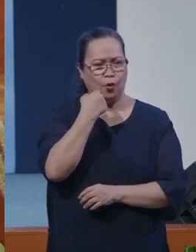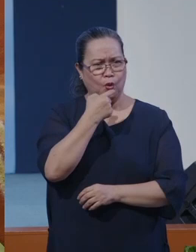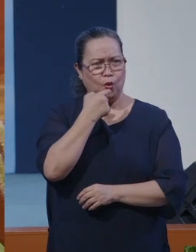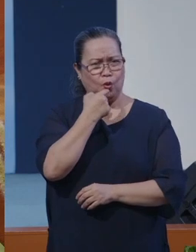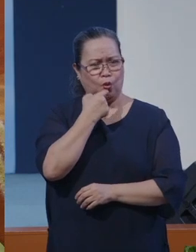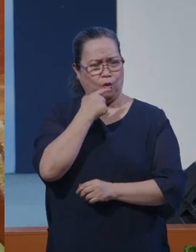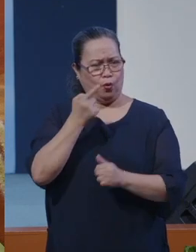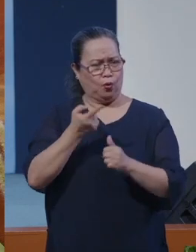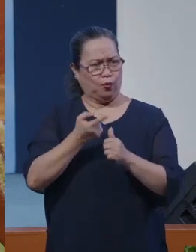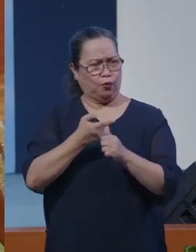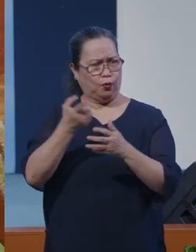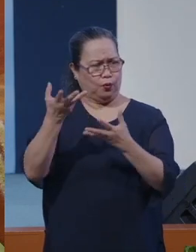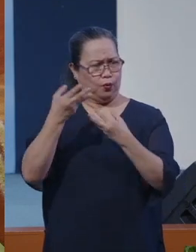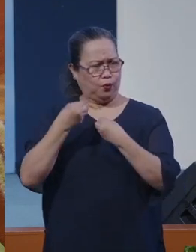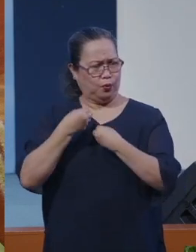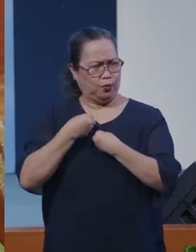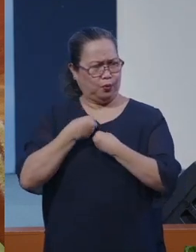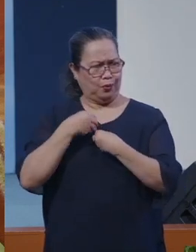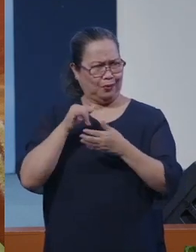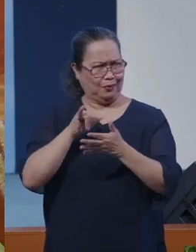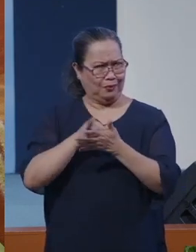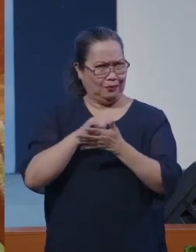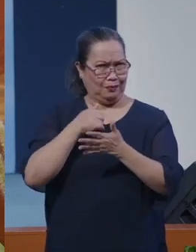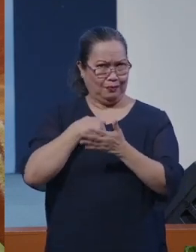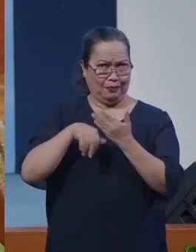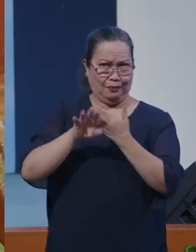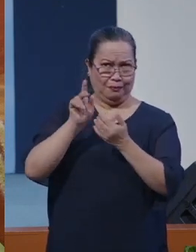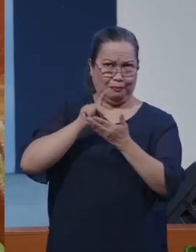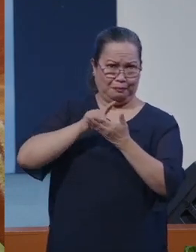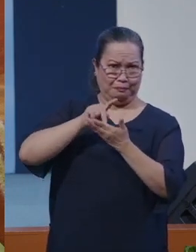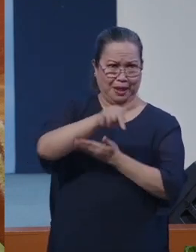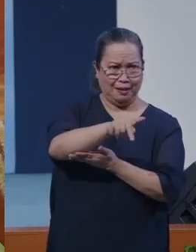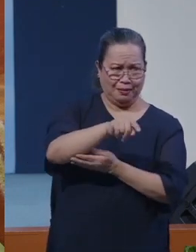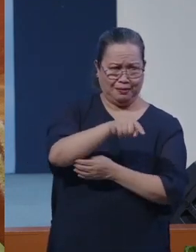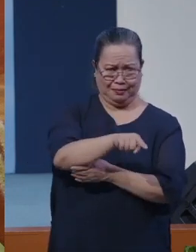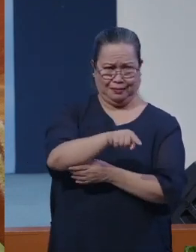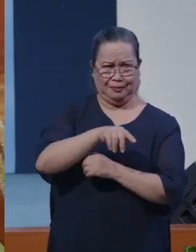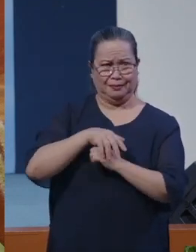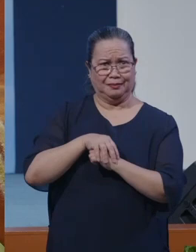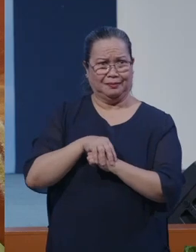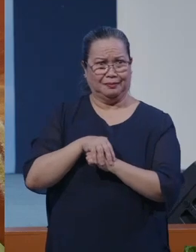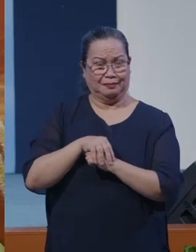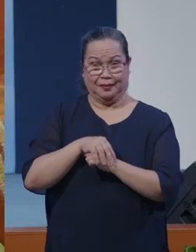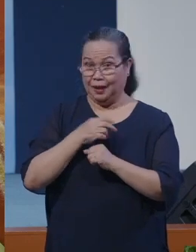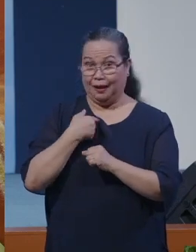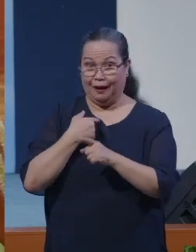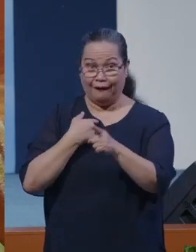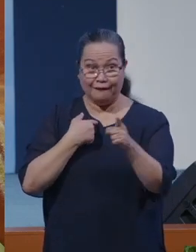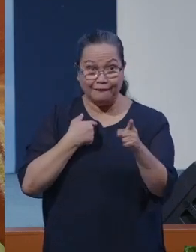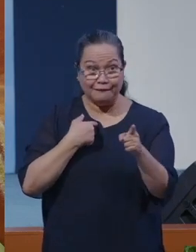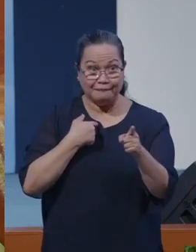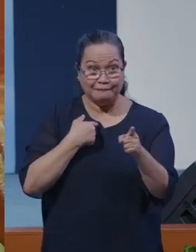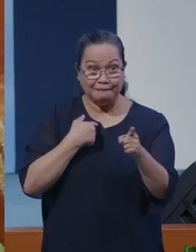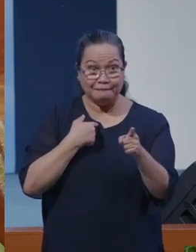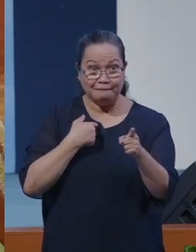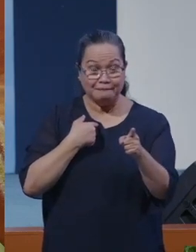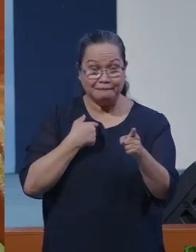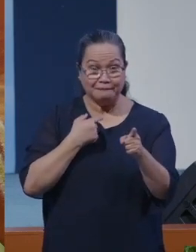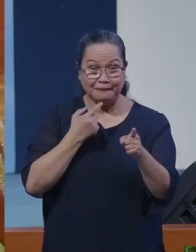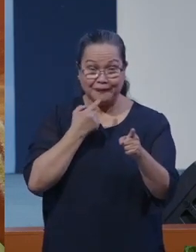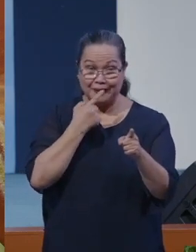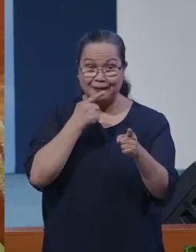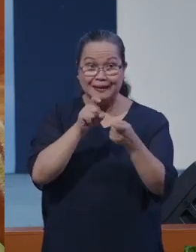first given to me that I should repay him?" Meron ba kayong patago sa akin? Yun ang